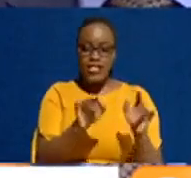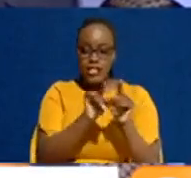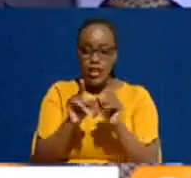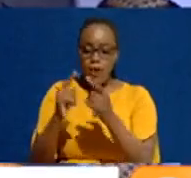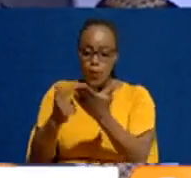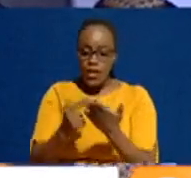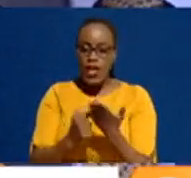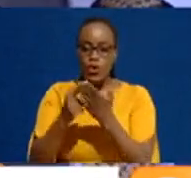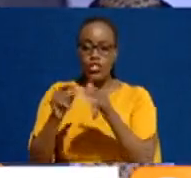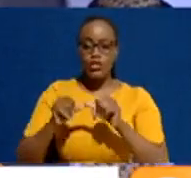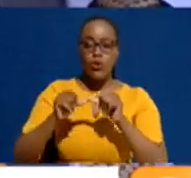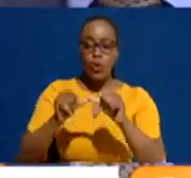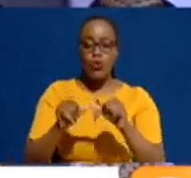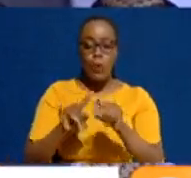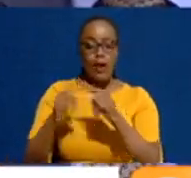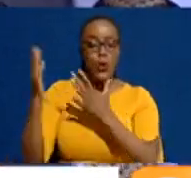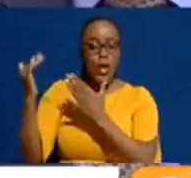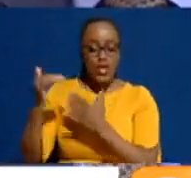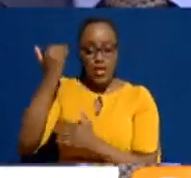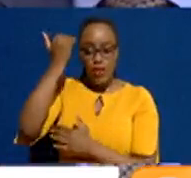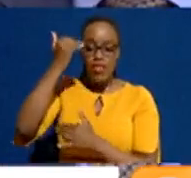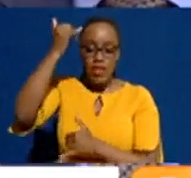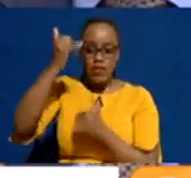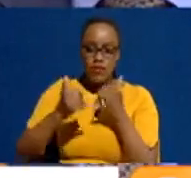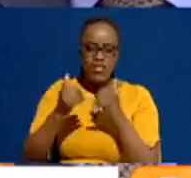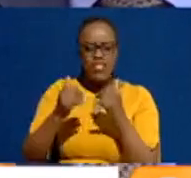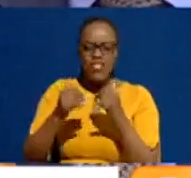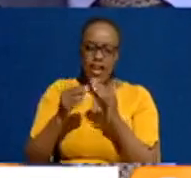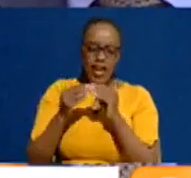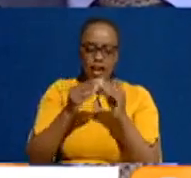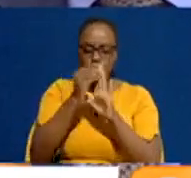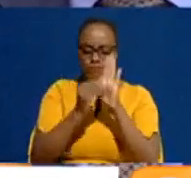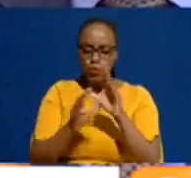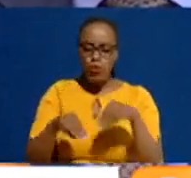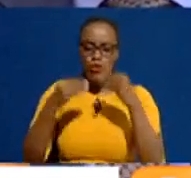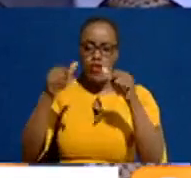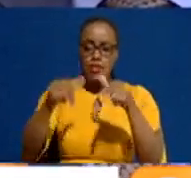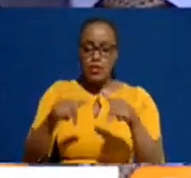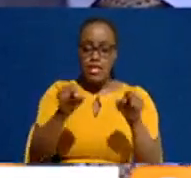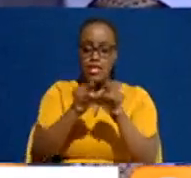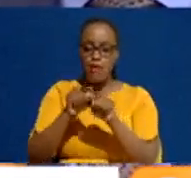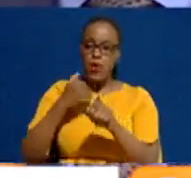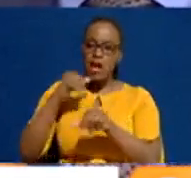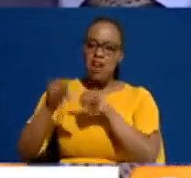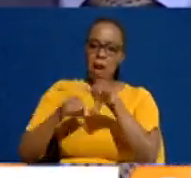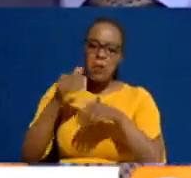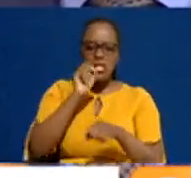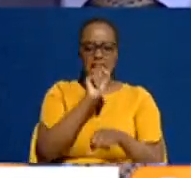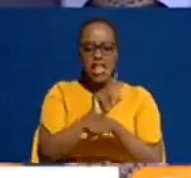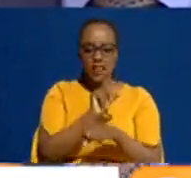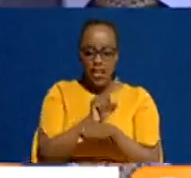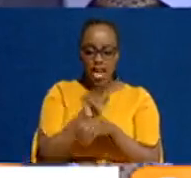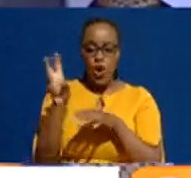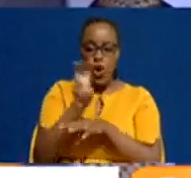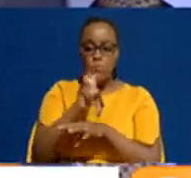being negotiated and we're expecting that the guidelines will be provided anytime now. We're going to have about 11